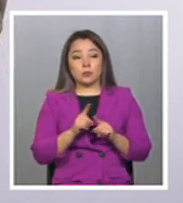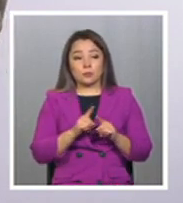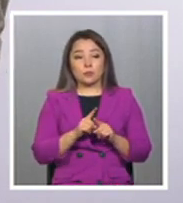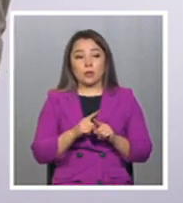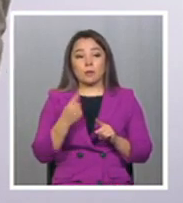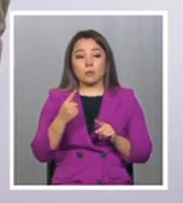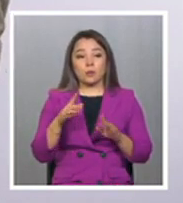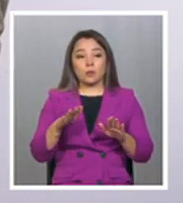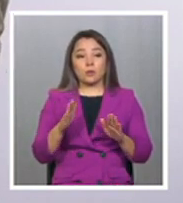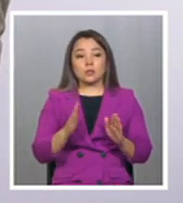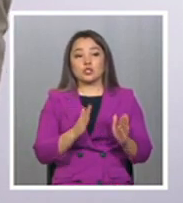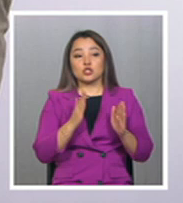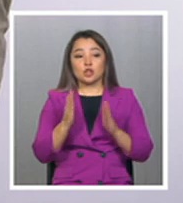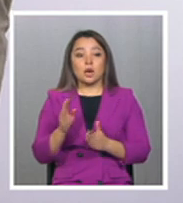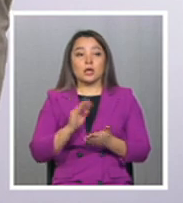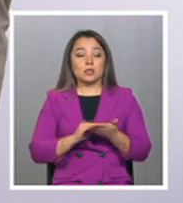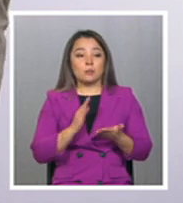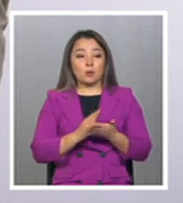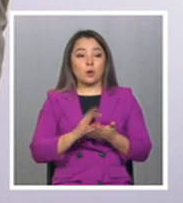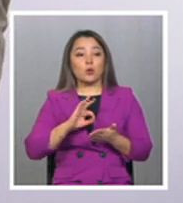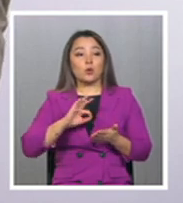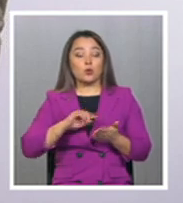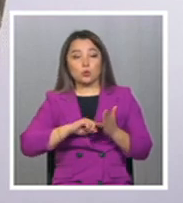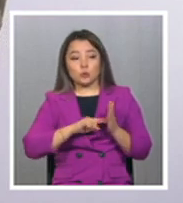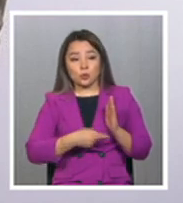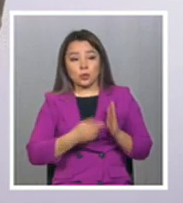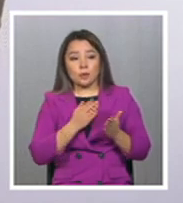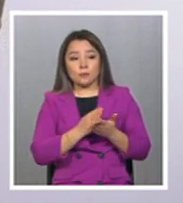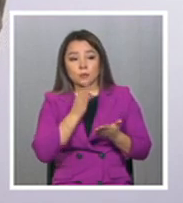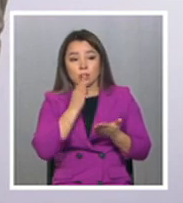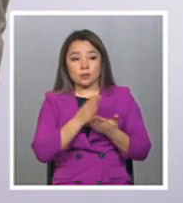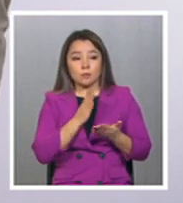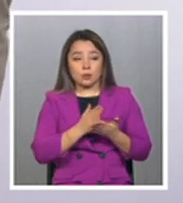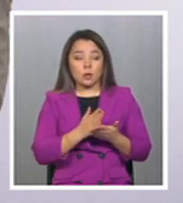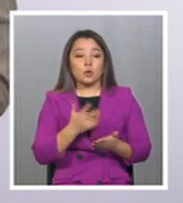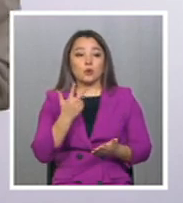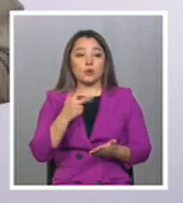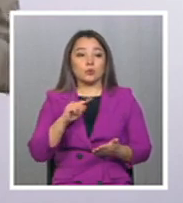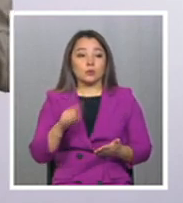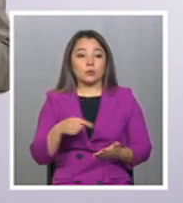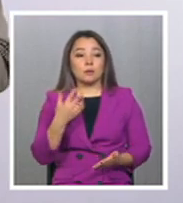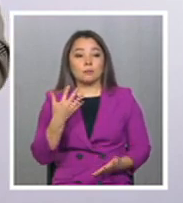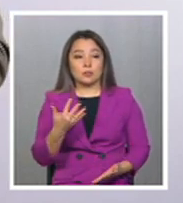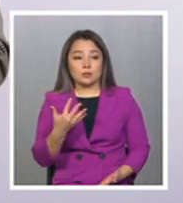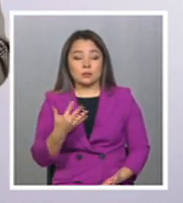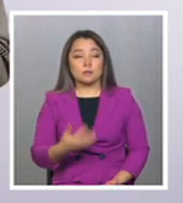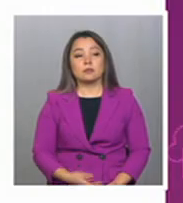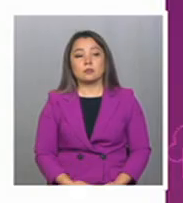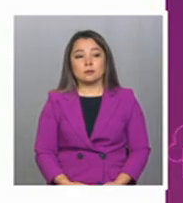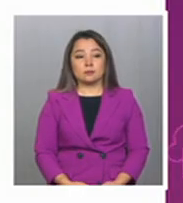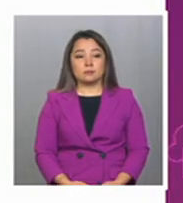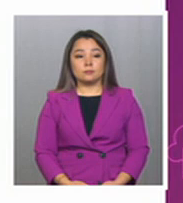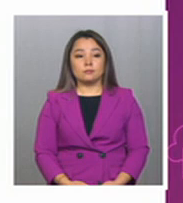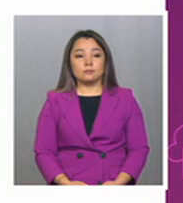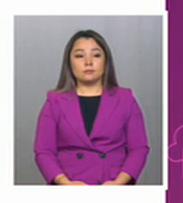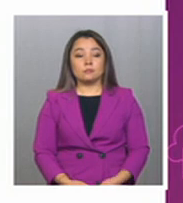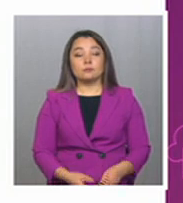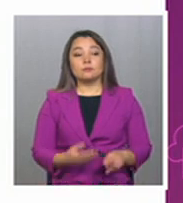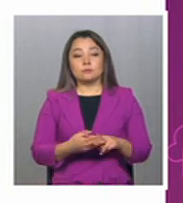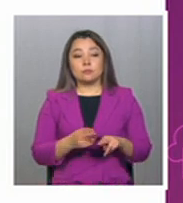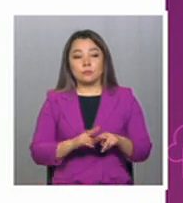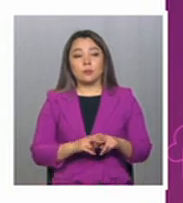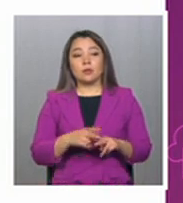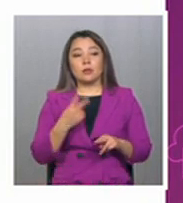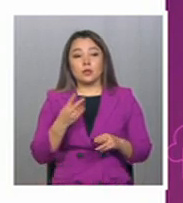орын жылжимыз да, өтірді орналастырамыз балар. Жазып қояйық, сонда 3.5. Енді екі